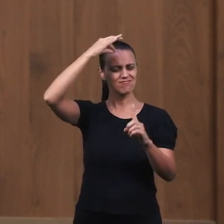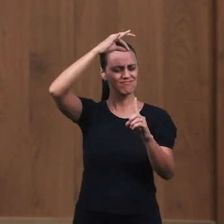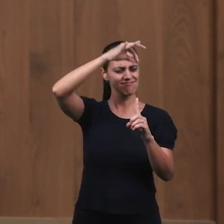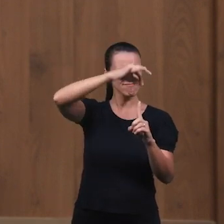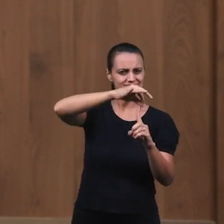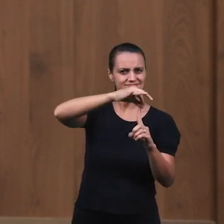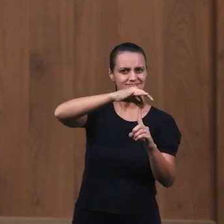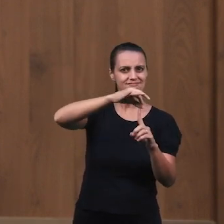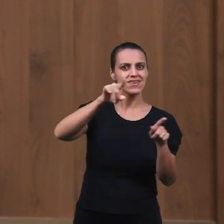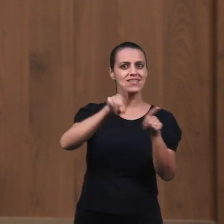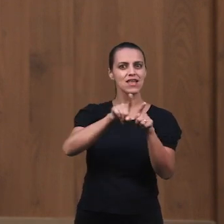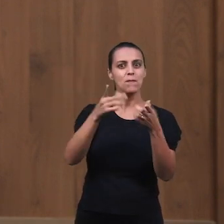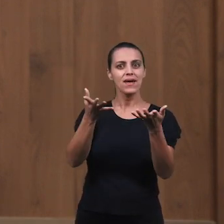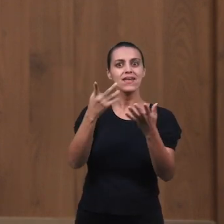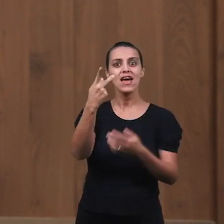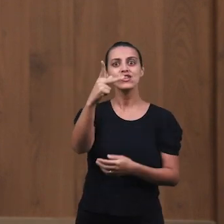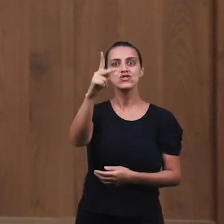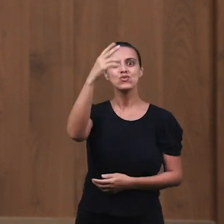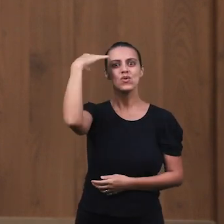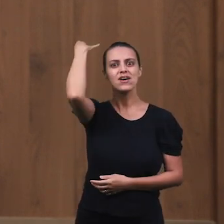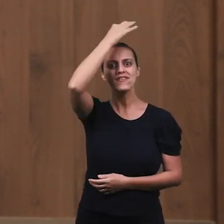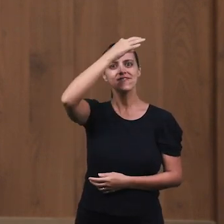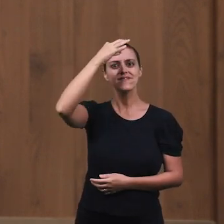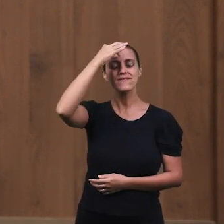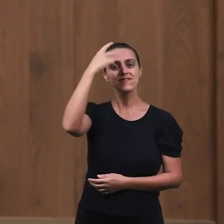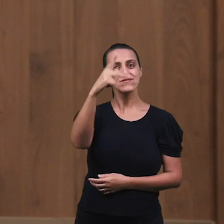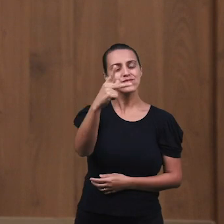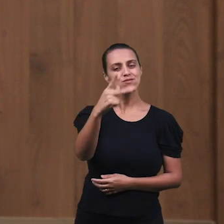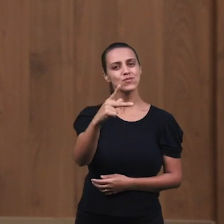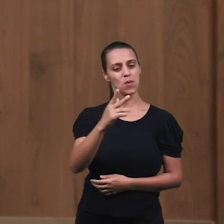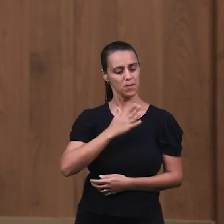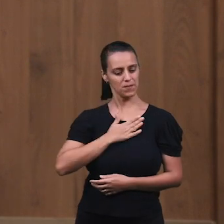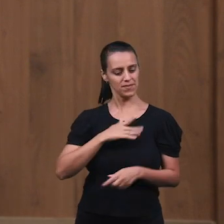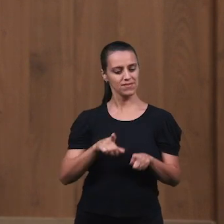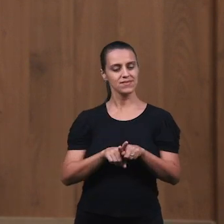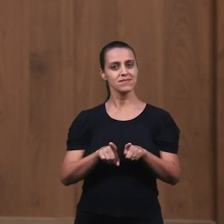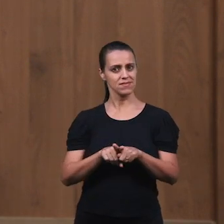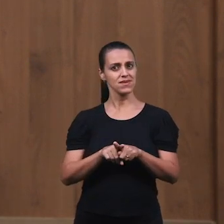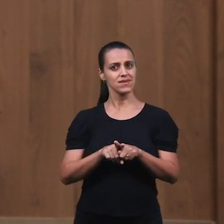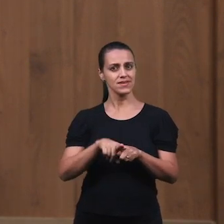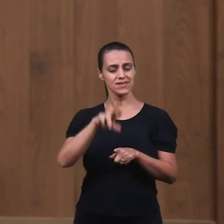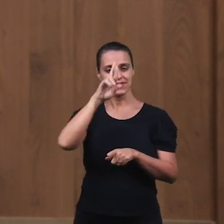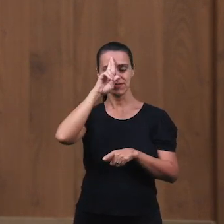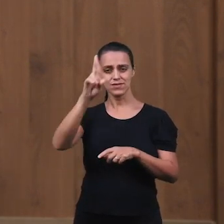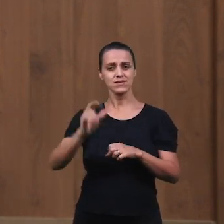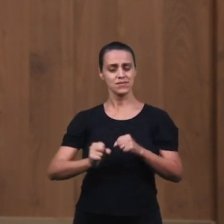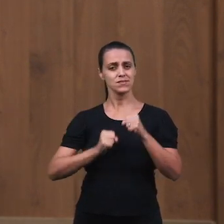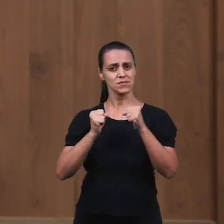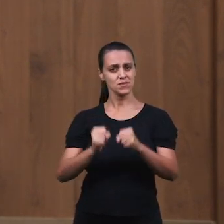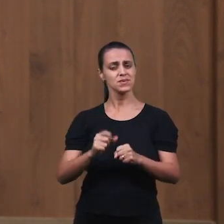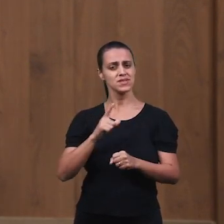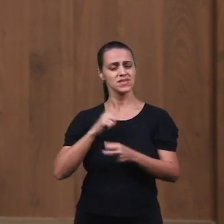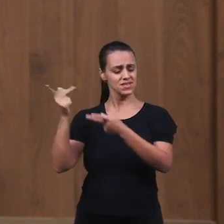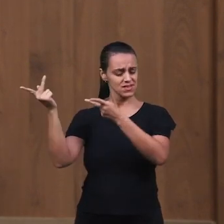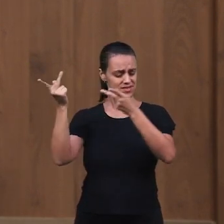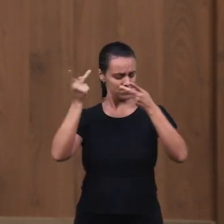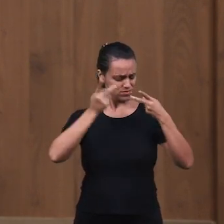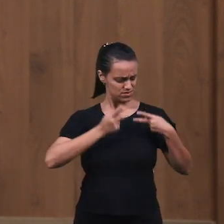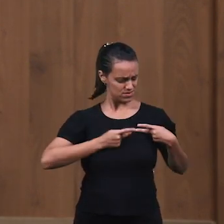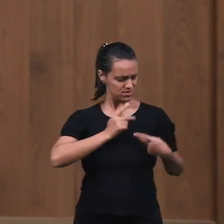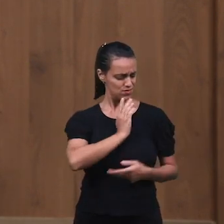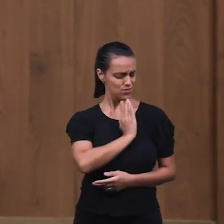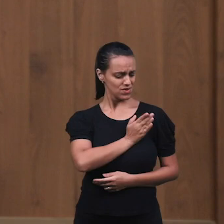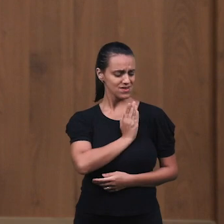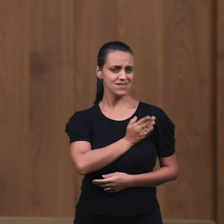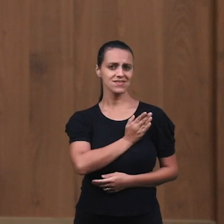dans la vie de Samson, il veut aussi entrer dans ta vie, dans ma vie. Le Seigneur, il a le pouvoir pour visiter notre cœur,